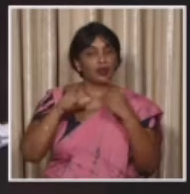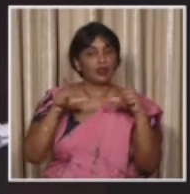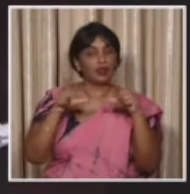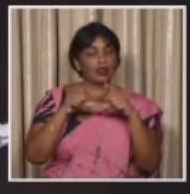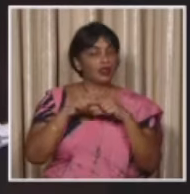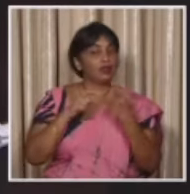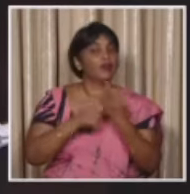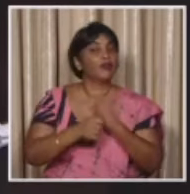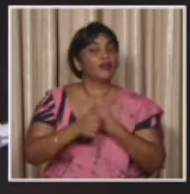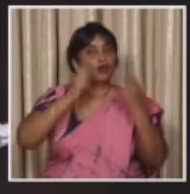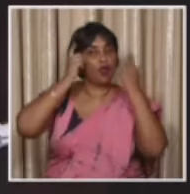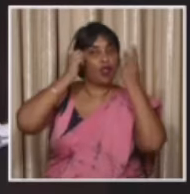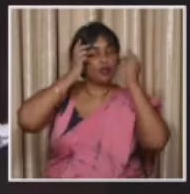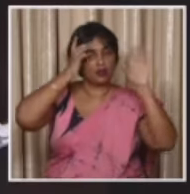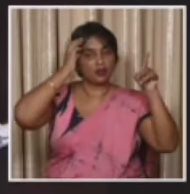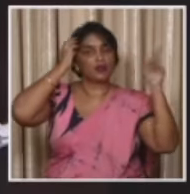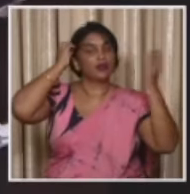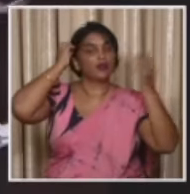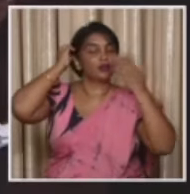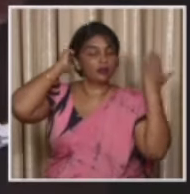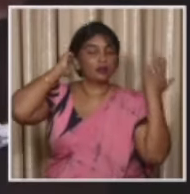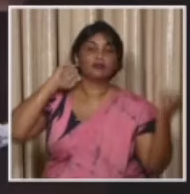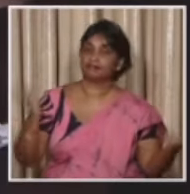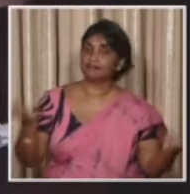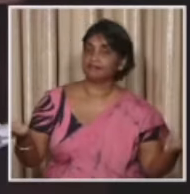විකිණීම ඔස්ට්‍රේලියාවේ කරන්න පුළුවන්. ඔන්න